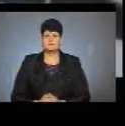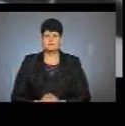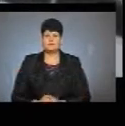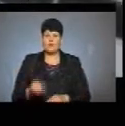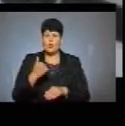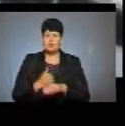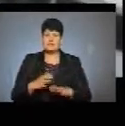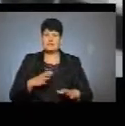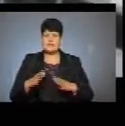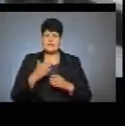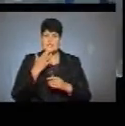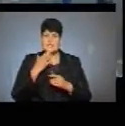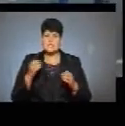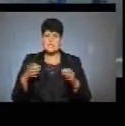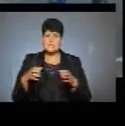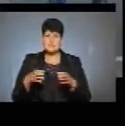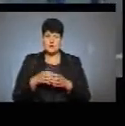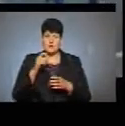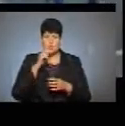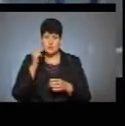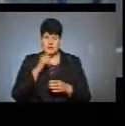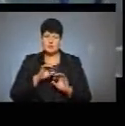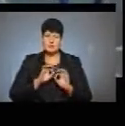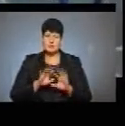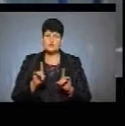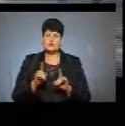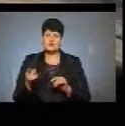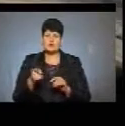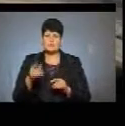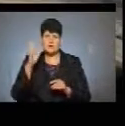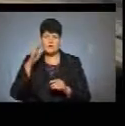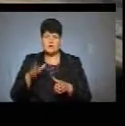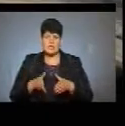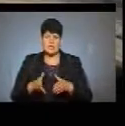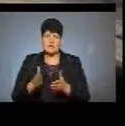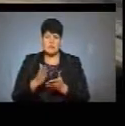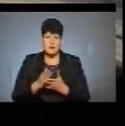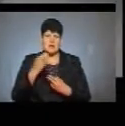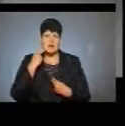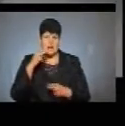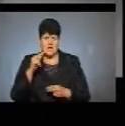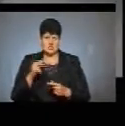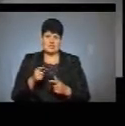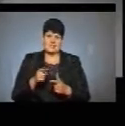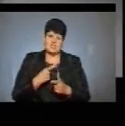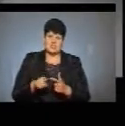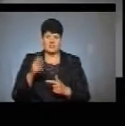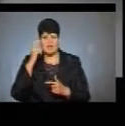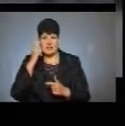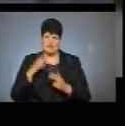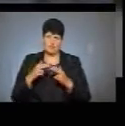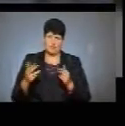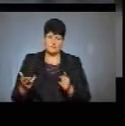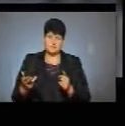Головний тренер національної збірної Юрій Чебан розповів, що Тернопільський водний канал має перевагу перед Київським і Дніпровським у